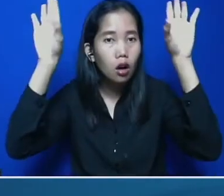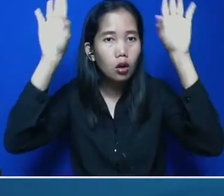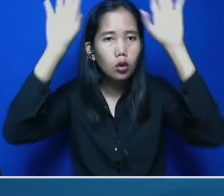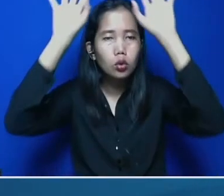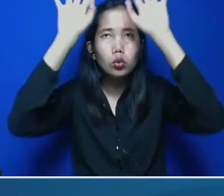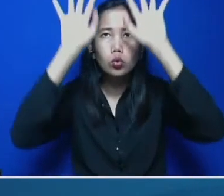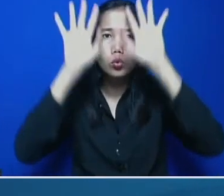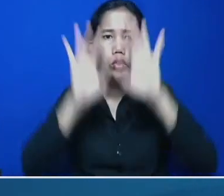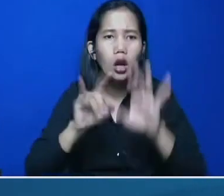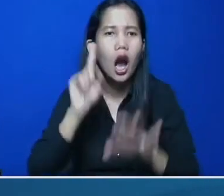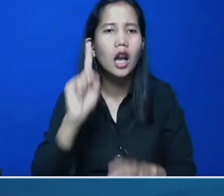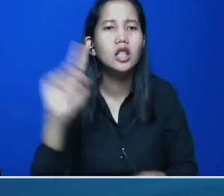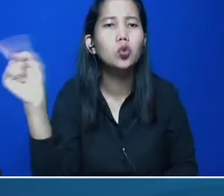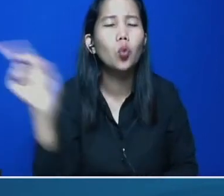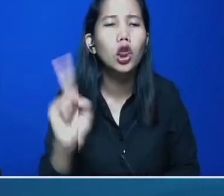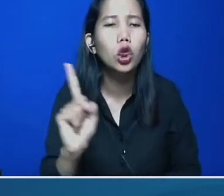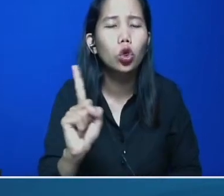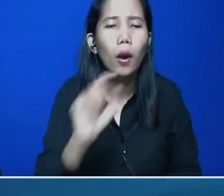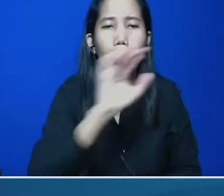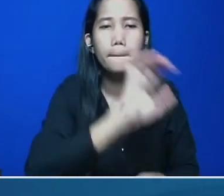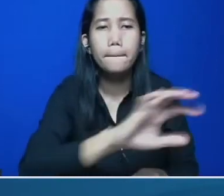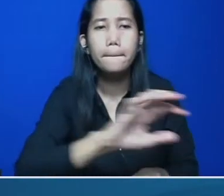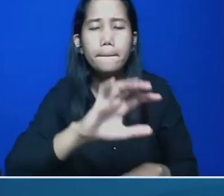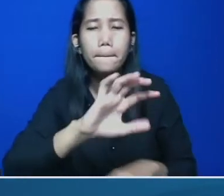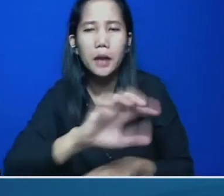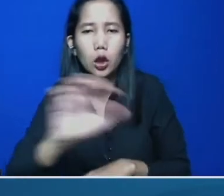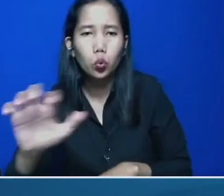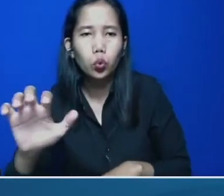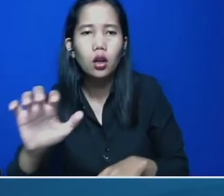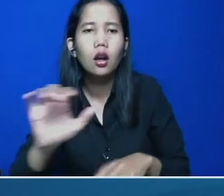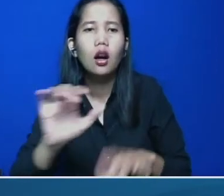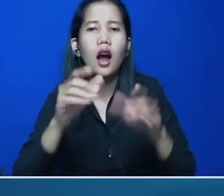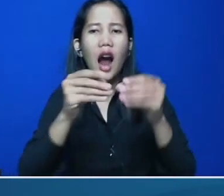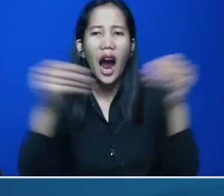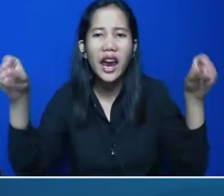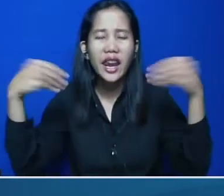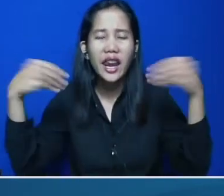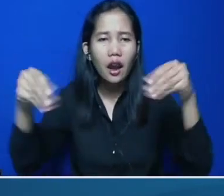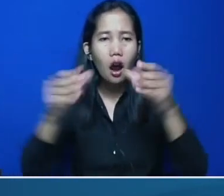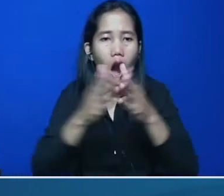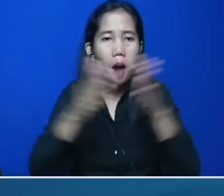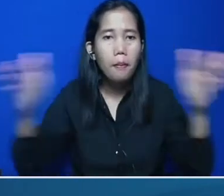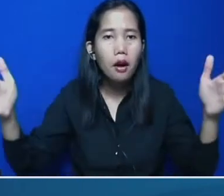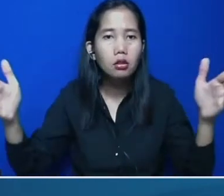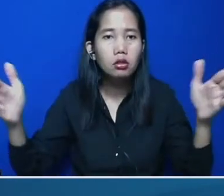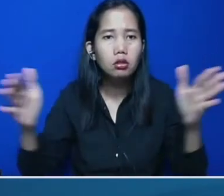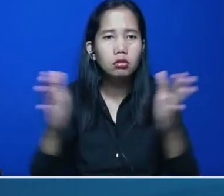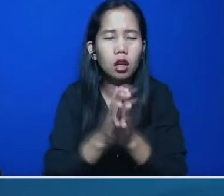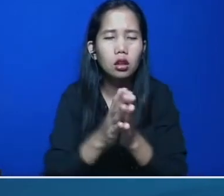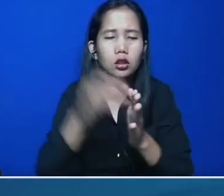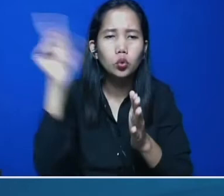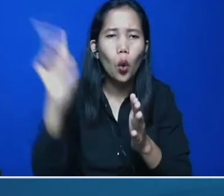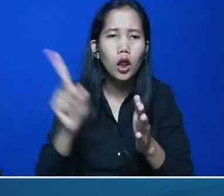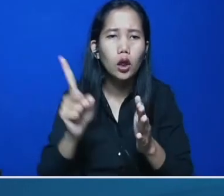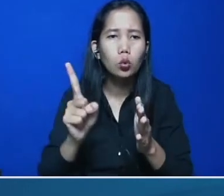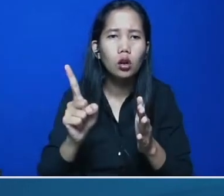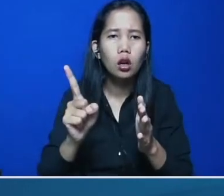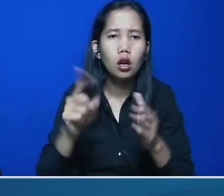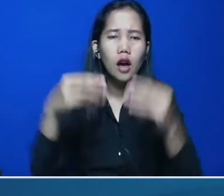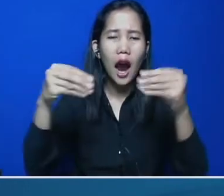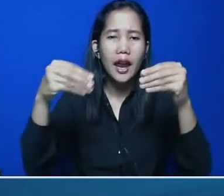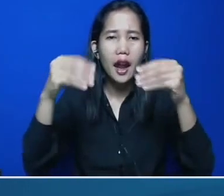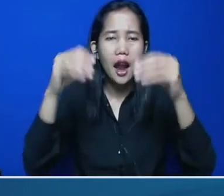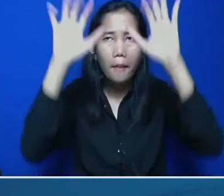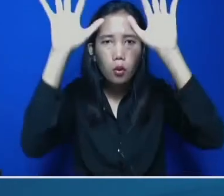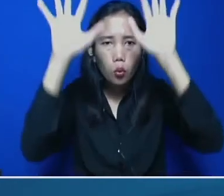cuma satu benda berbentuk kain lebar yang bergantung pada keempat sudutnya yang diturunkan tetap didalamnya terdapat